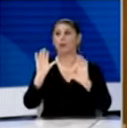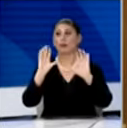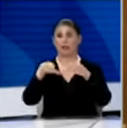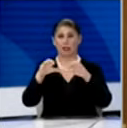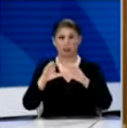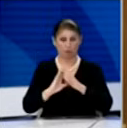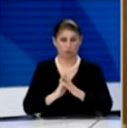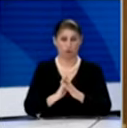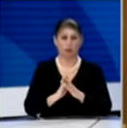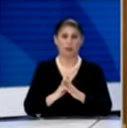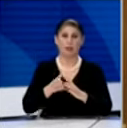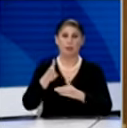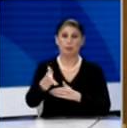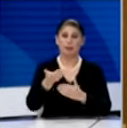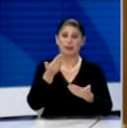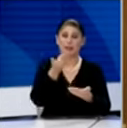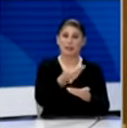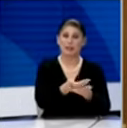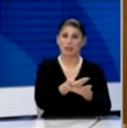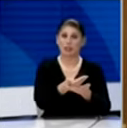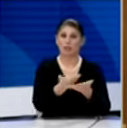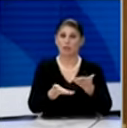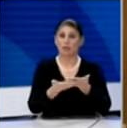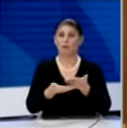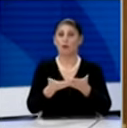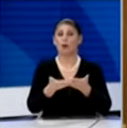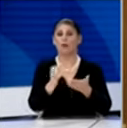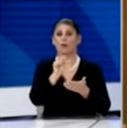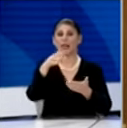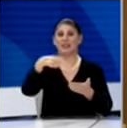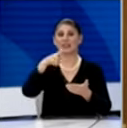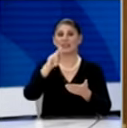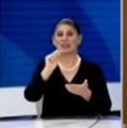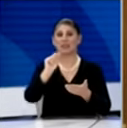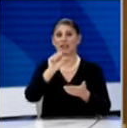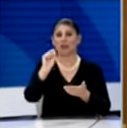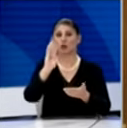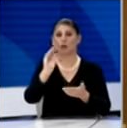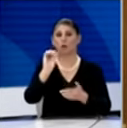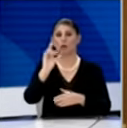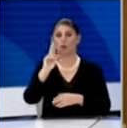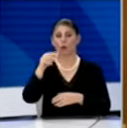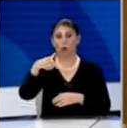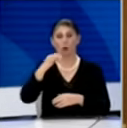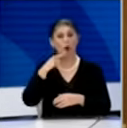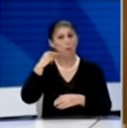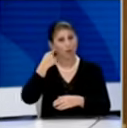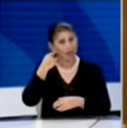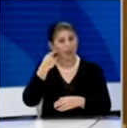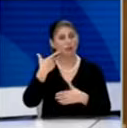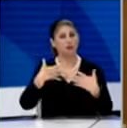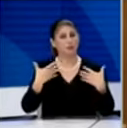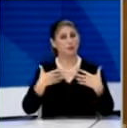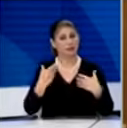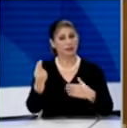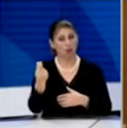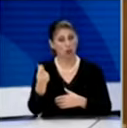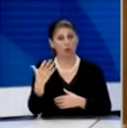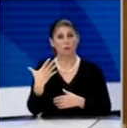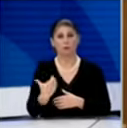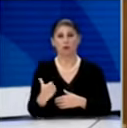να ζητάτε βοήθεια στο Στρασβούργο χαμογελαστός και περιχαρής για την οικονομία μας